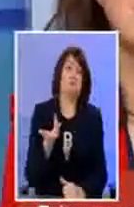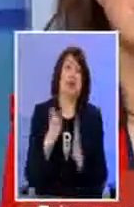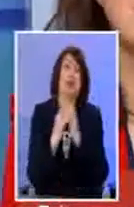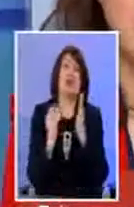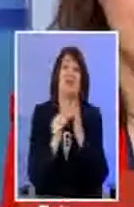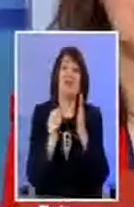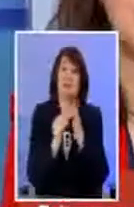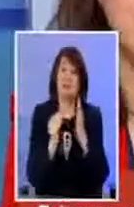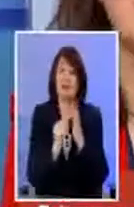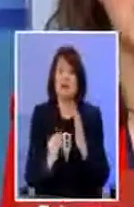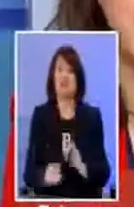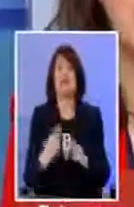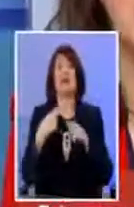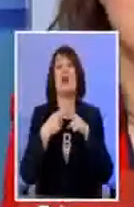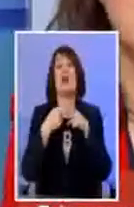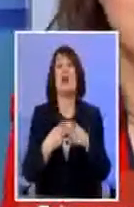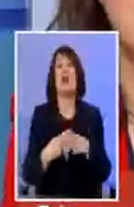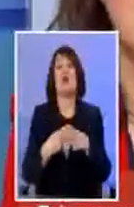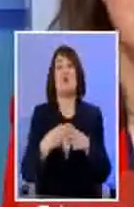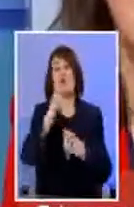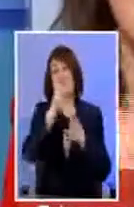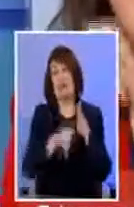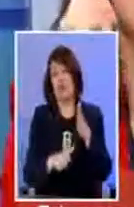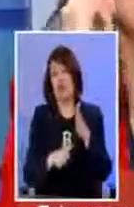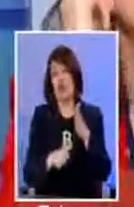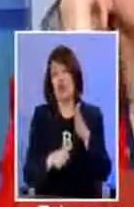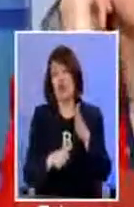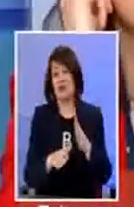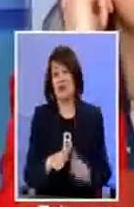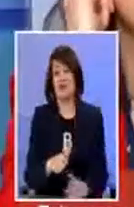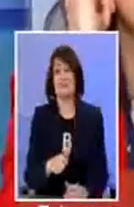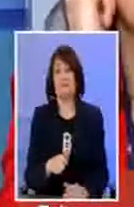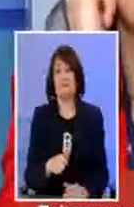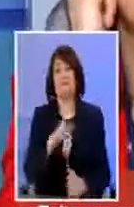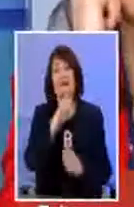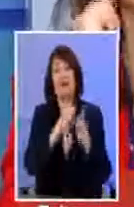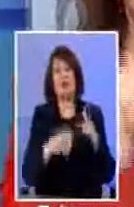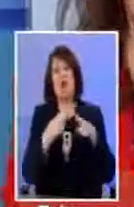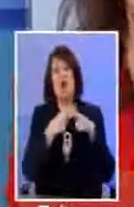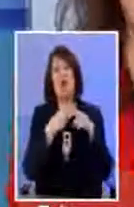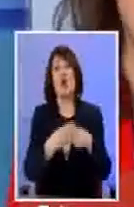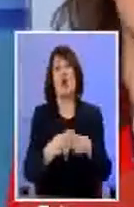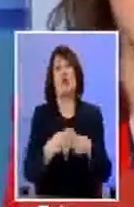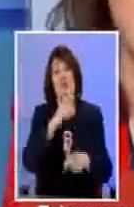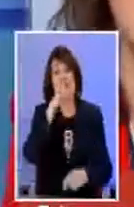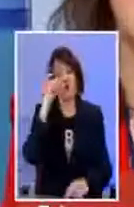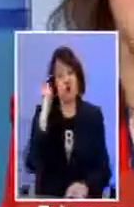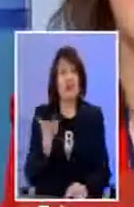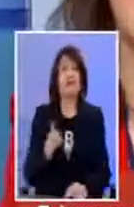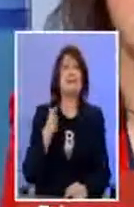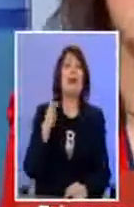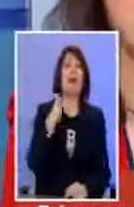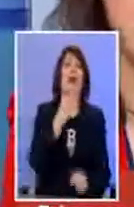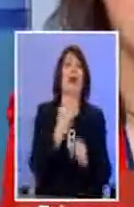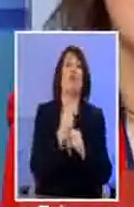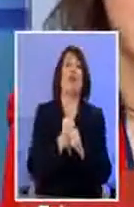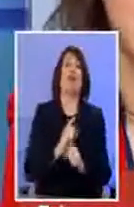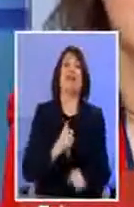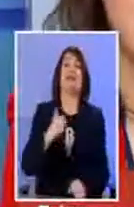τα ξενοδοχεία στη Ρώμη, έχουμε μεγάλες δυσκολίες τα ξενοδοχεία στη Ρώμη όταν ταξιδεύω για δουλειά. Να